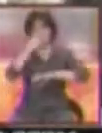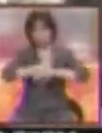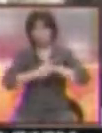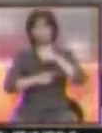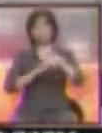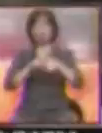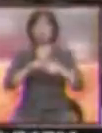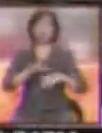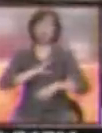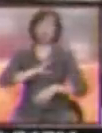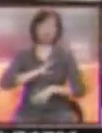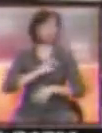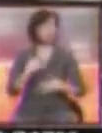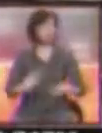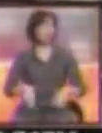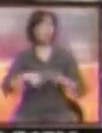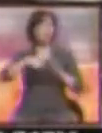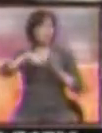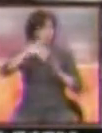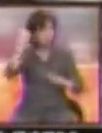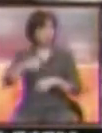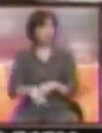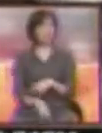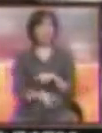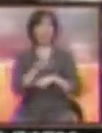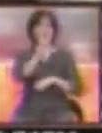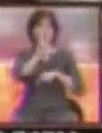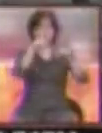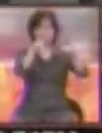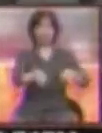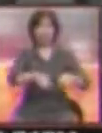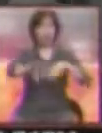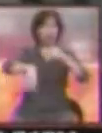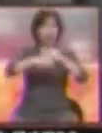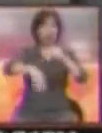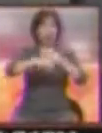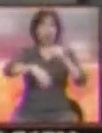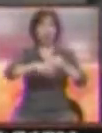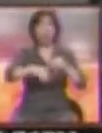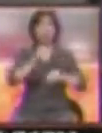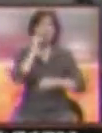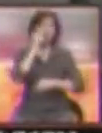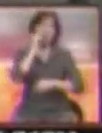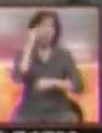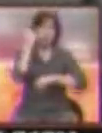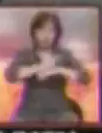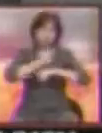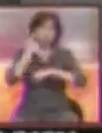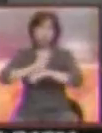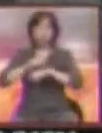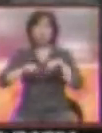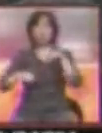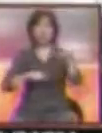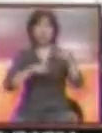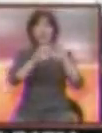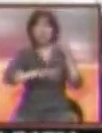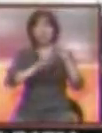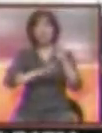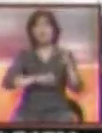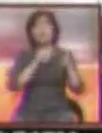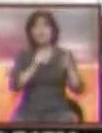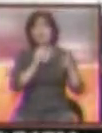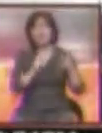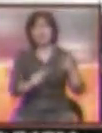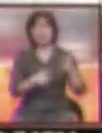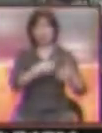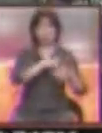yun. Di bababa sa 3 tao ang nadadagdag sa mga preso kada araw. Pero di naman sila nababawasan. Sagot ng mga